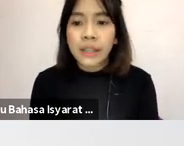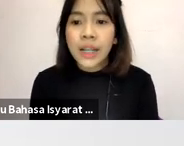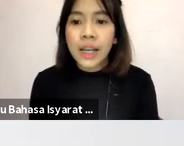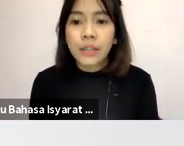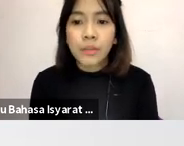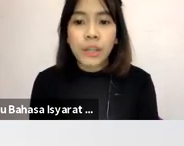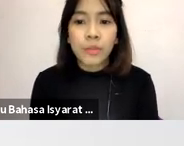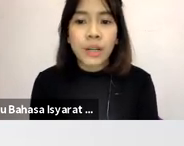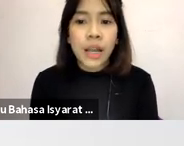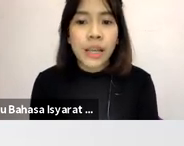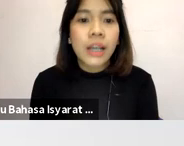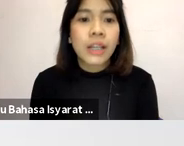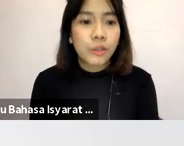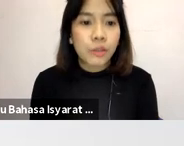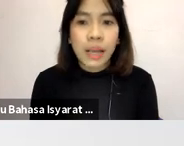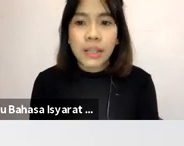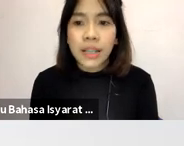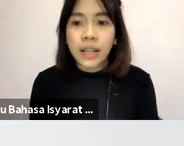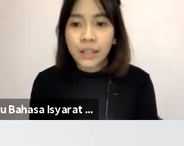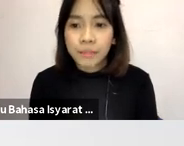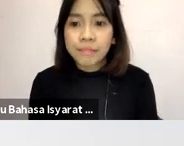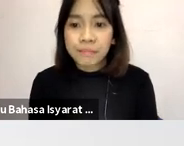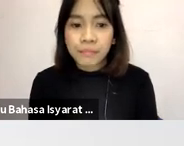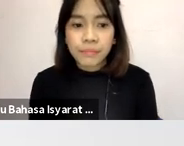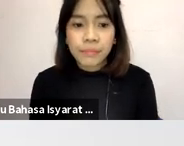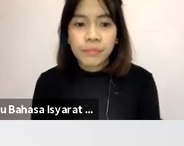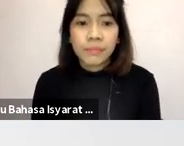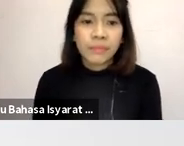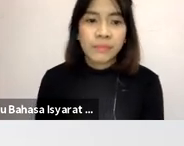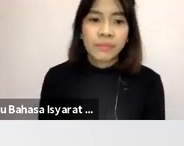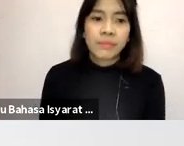keterbatasan dari jumlah sumberdaya juru bahasa isyarat